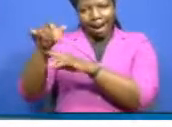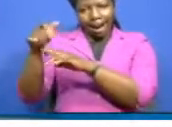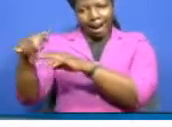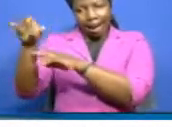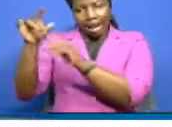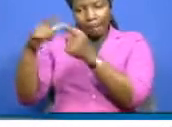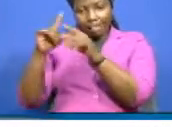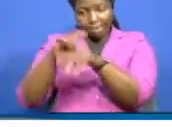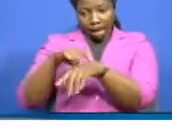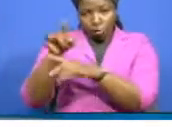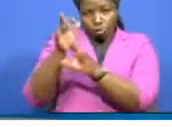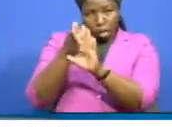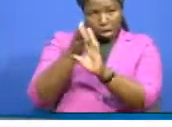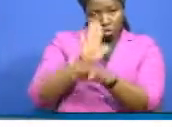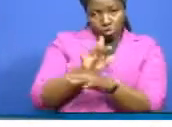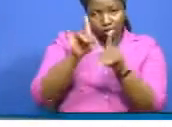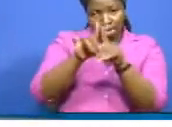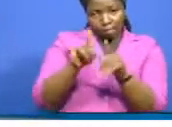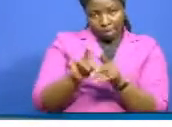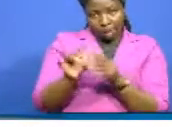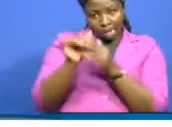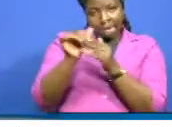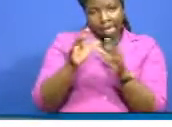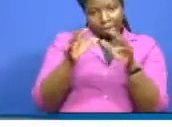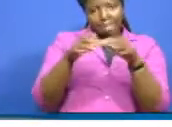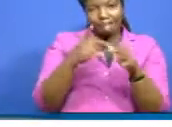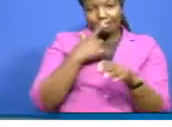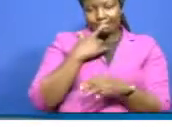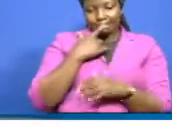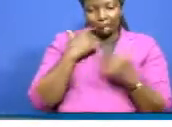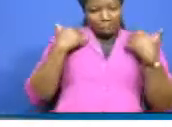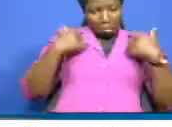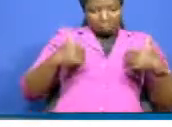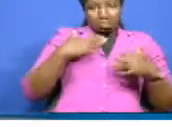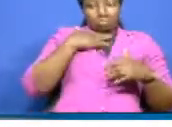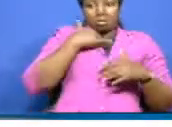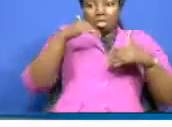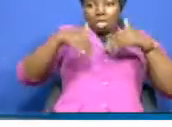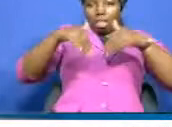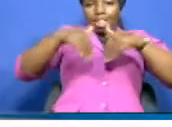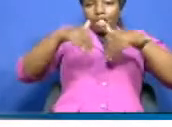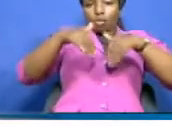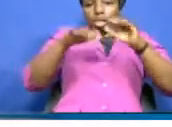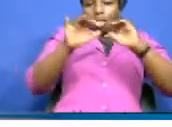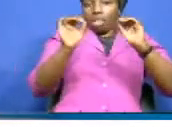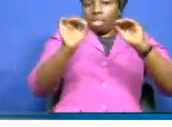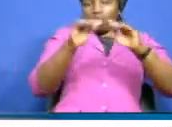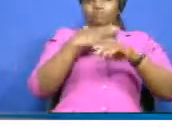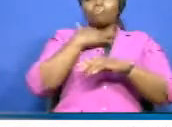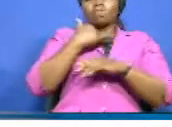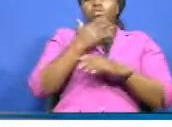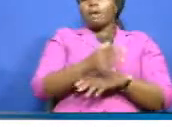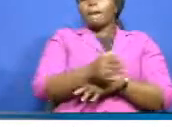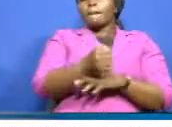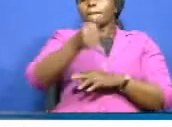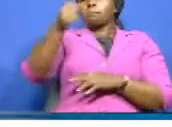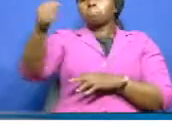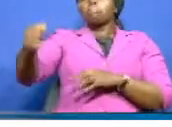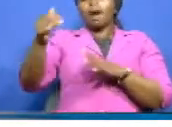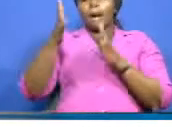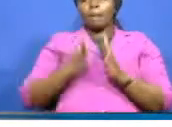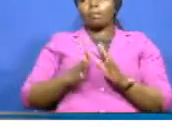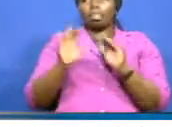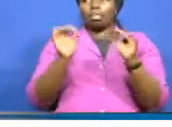ambapo unajiondoa tena wewe kama chama tawala kuwa hautaki uchaguzi, utaki upeleke mtu, ina maana